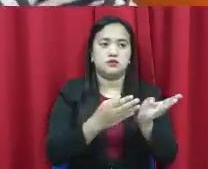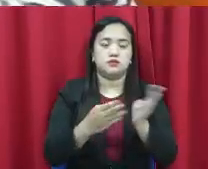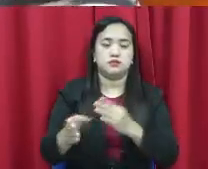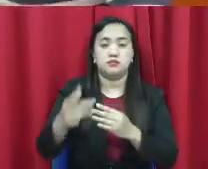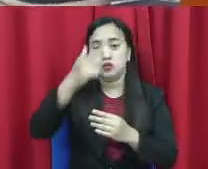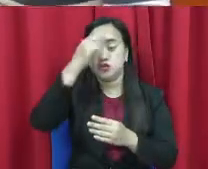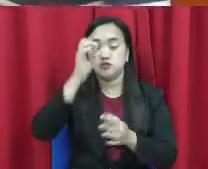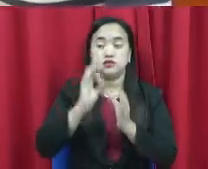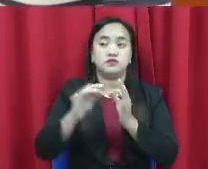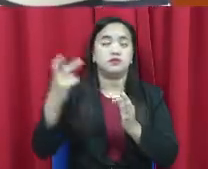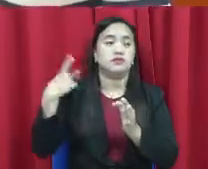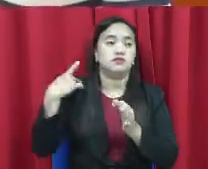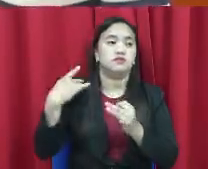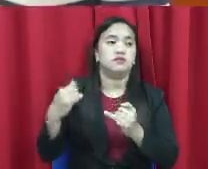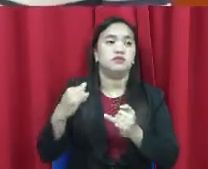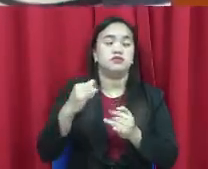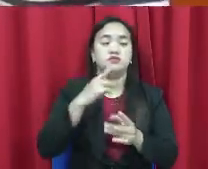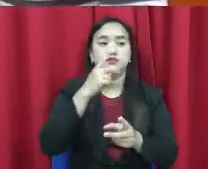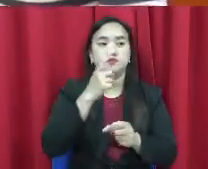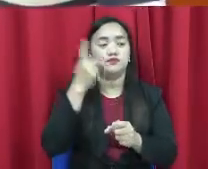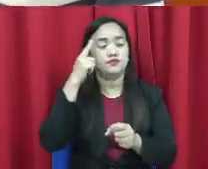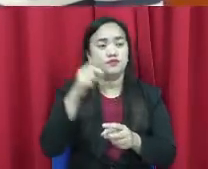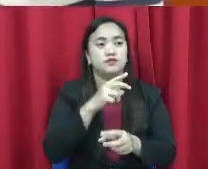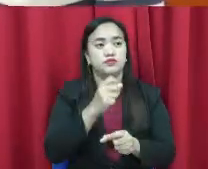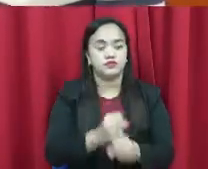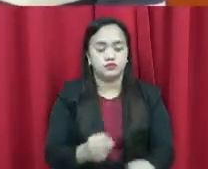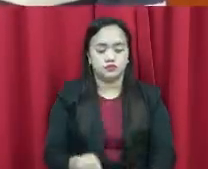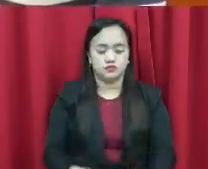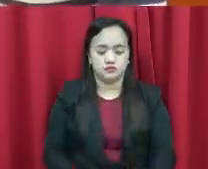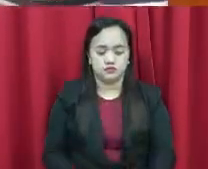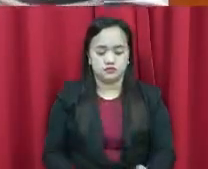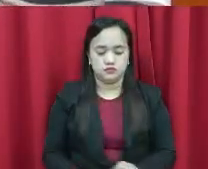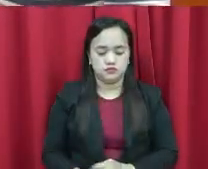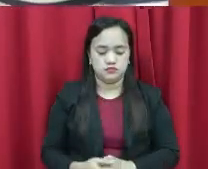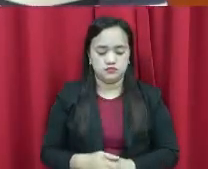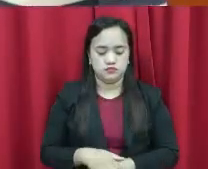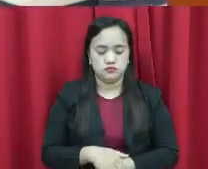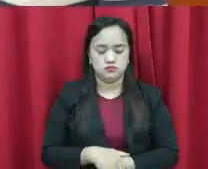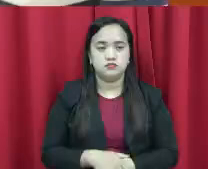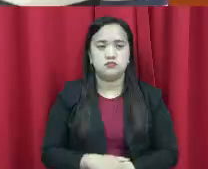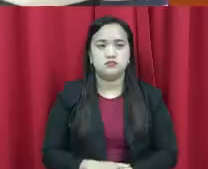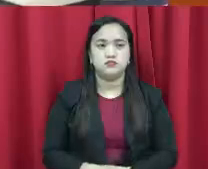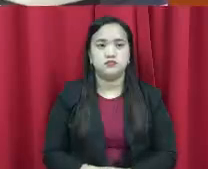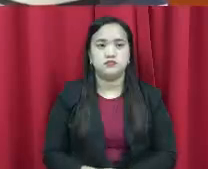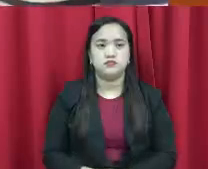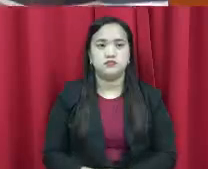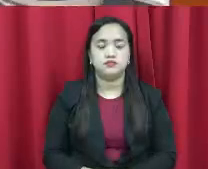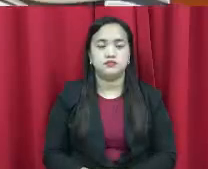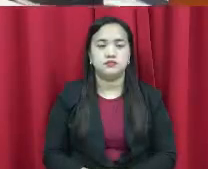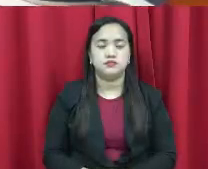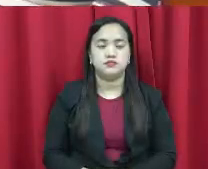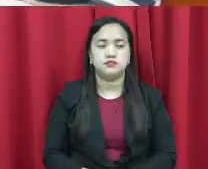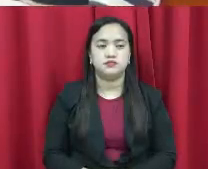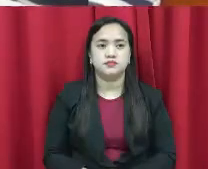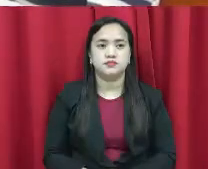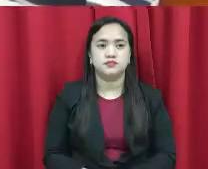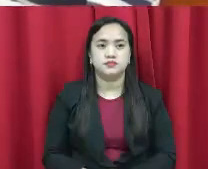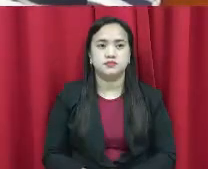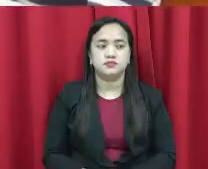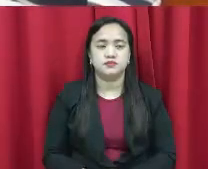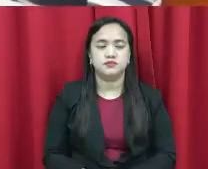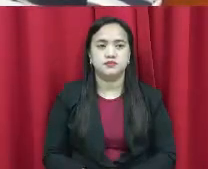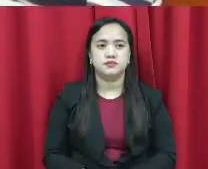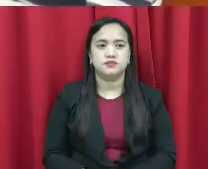ako dito ma'am Sigurado po yun O sigurado talaga matanong kita Ma'am yangang ah since talagang